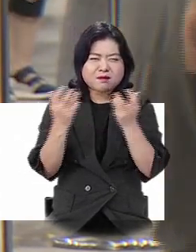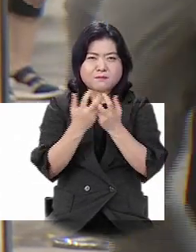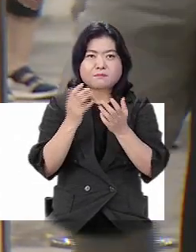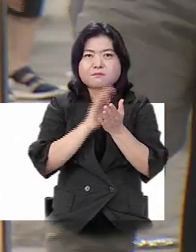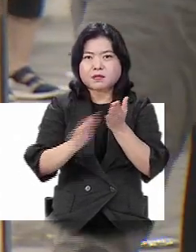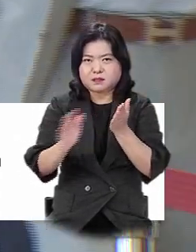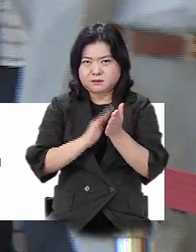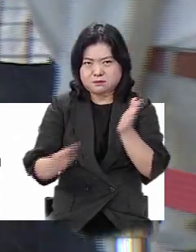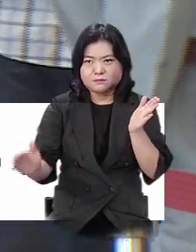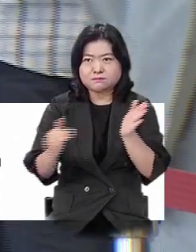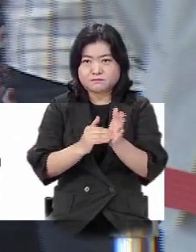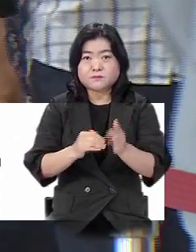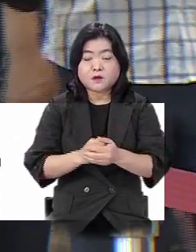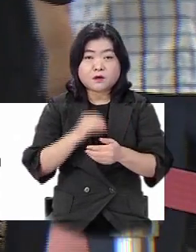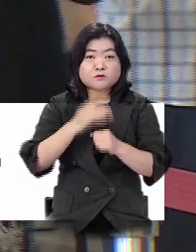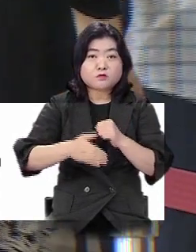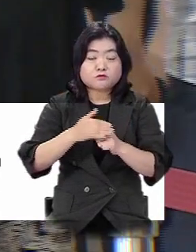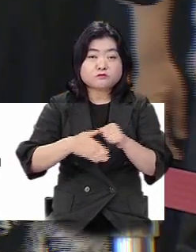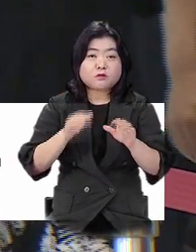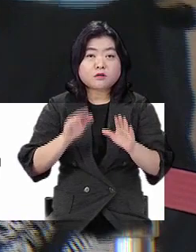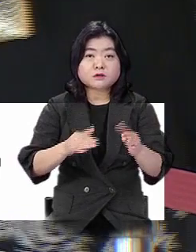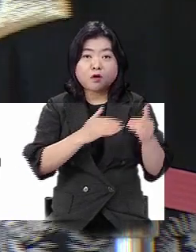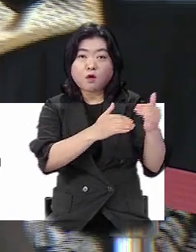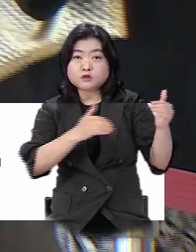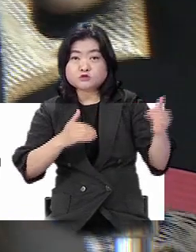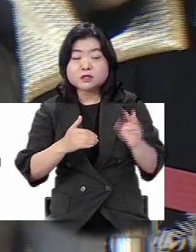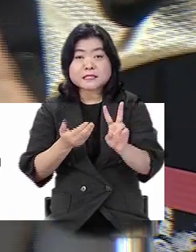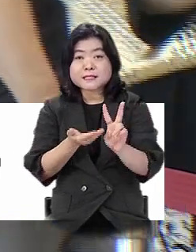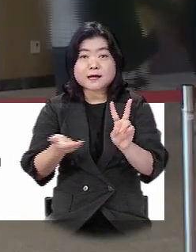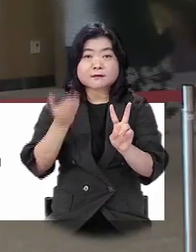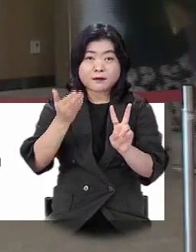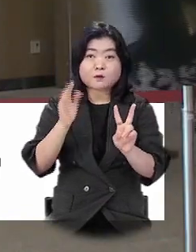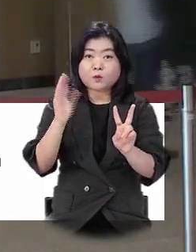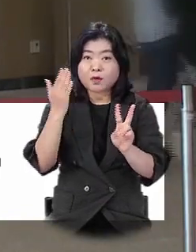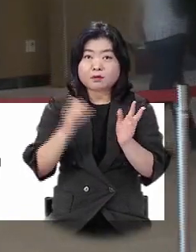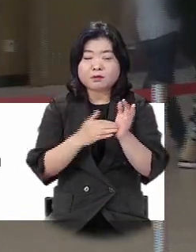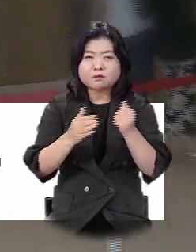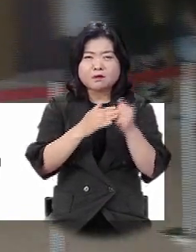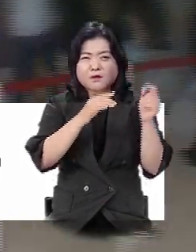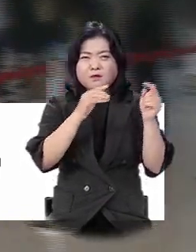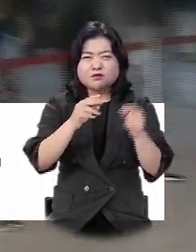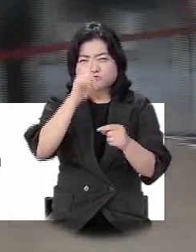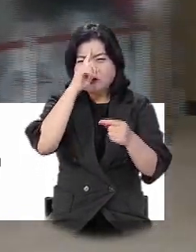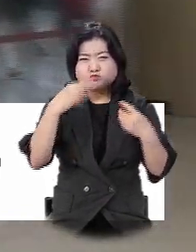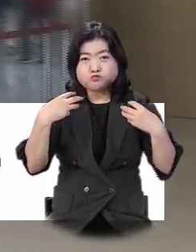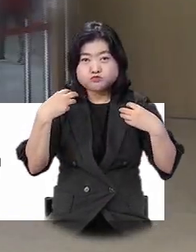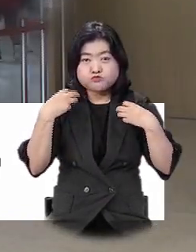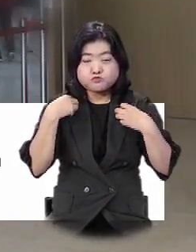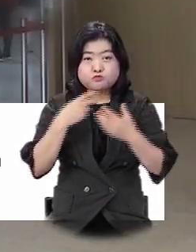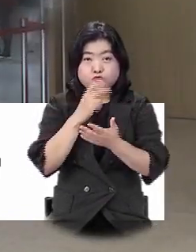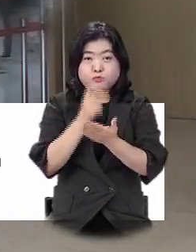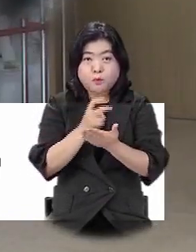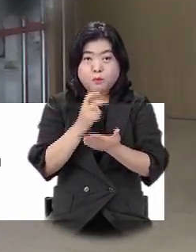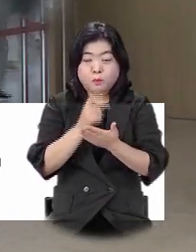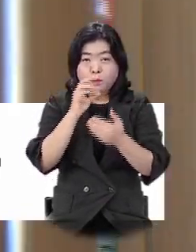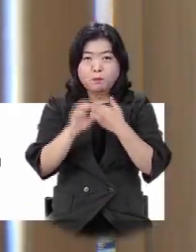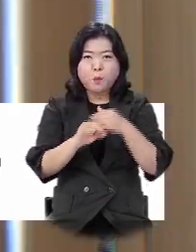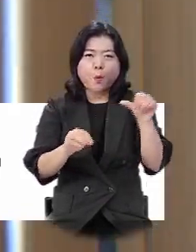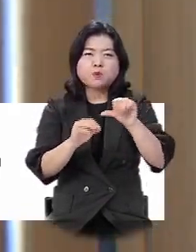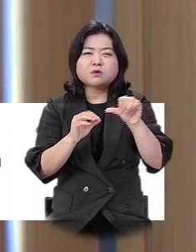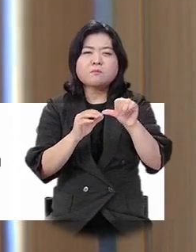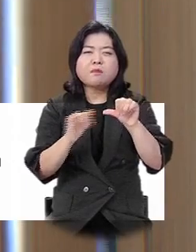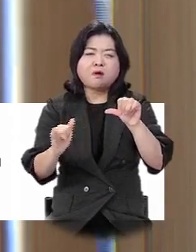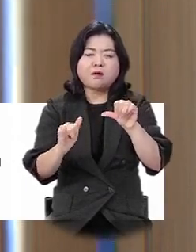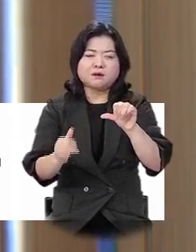매진됐습니다. 대구는 현재 거리두기 2단계가 적용돼 정부 방역 지침 규정상 최대 5천 명까지